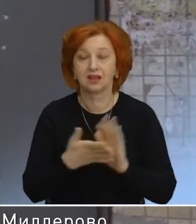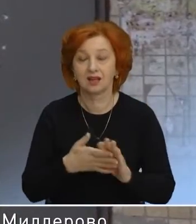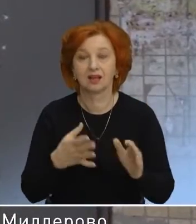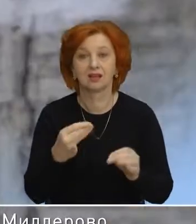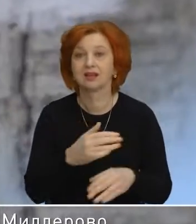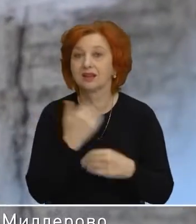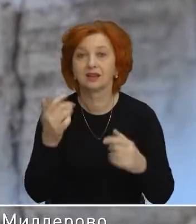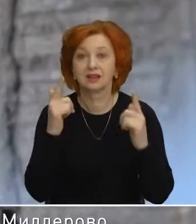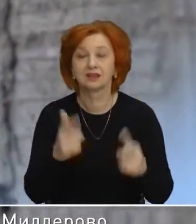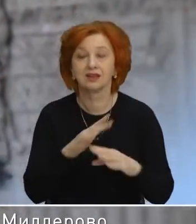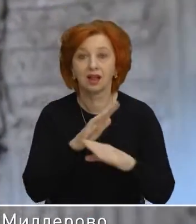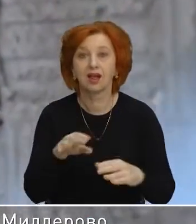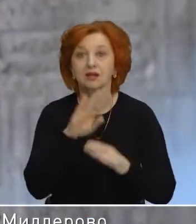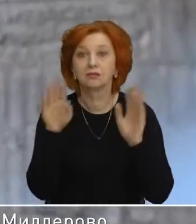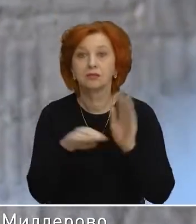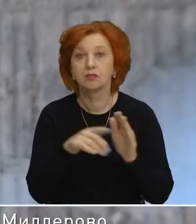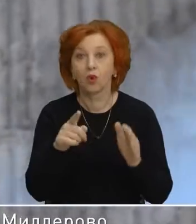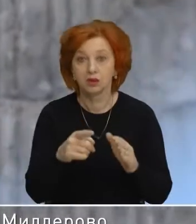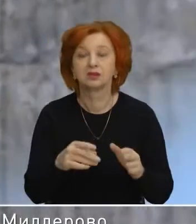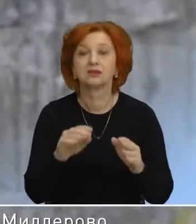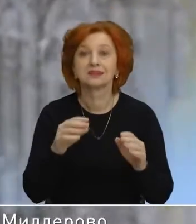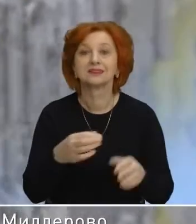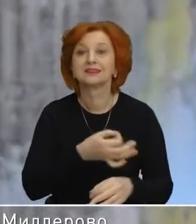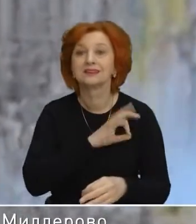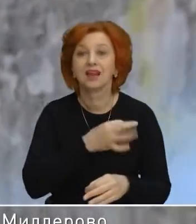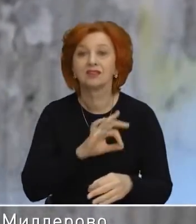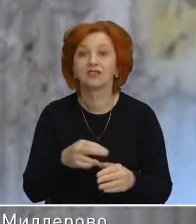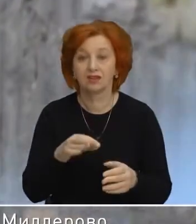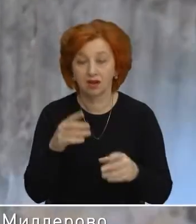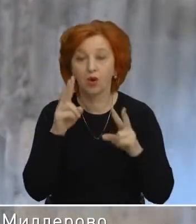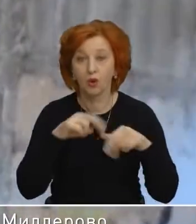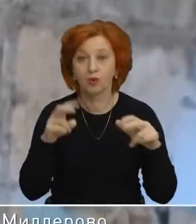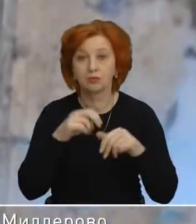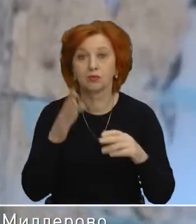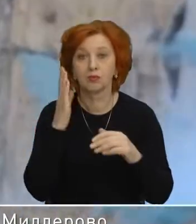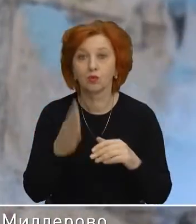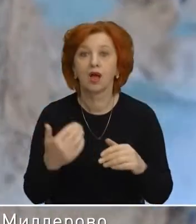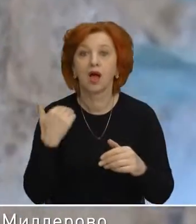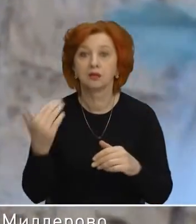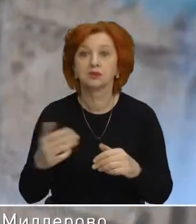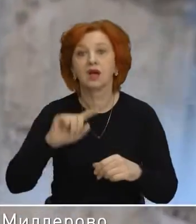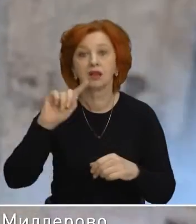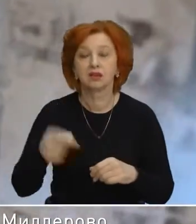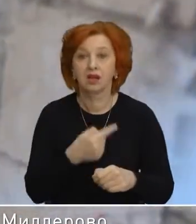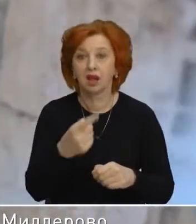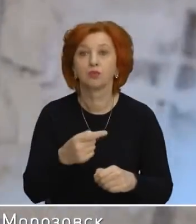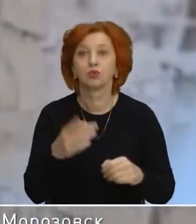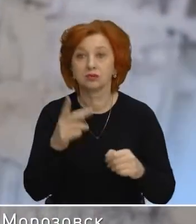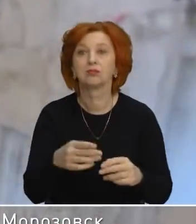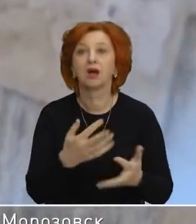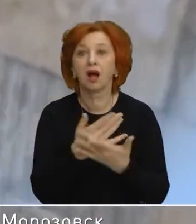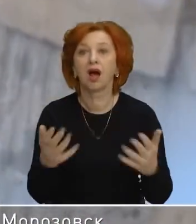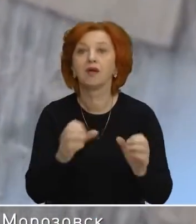ним не согласны как сообщает на сайте следственного комитета с 2020 года администрация требует от жильцов покинуть